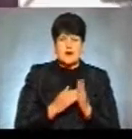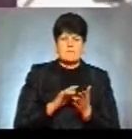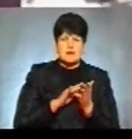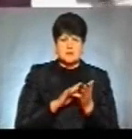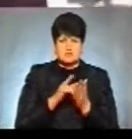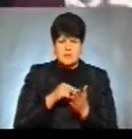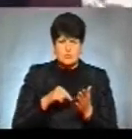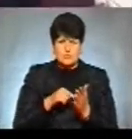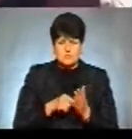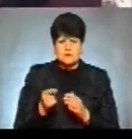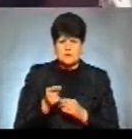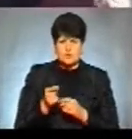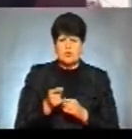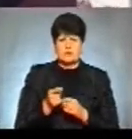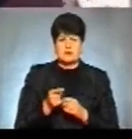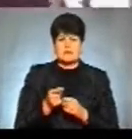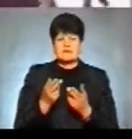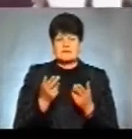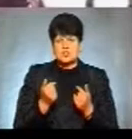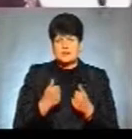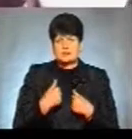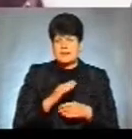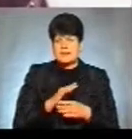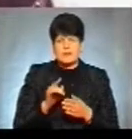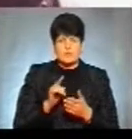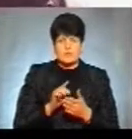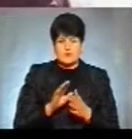по місту Тернополя. Звичайно, ми